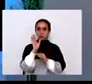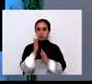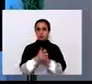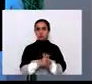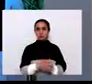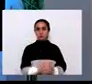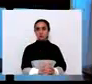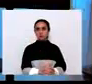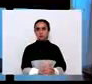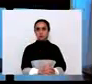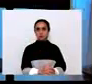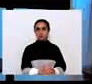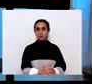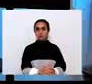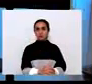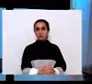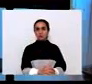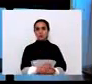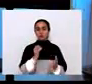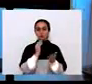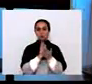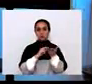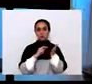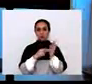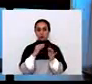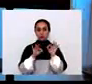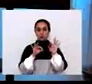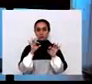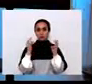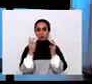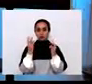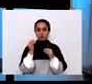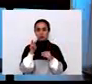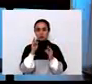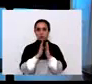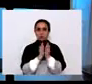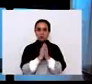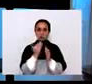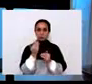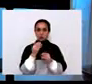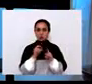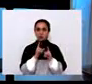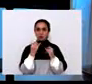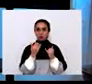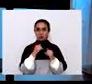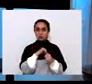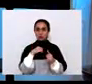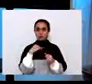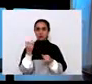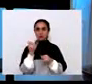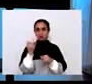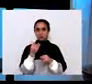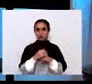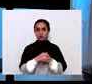выставки. Вы уже составили план, подобрали нужную литературу. А вот тут вот самое